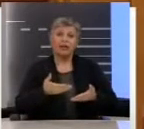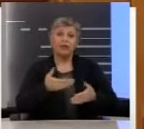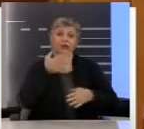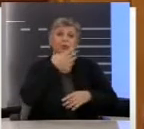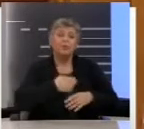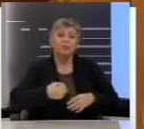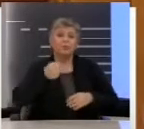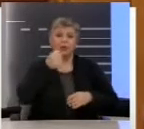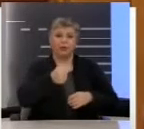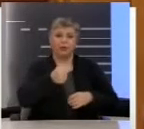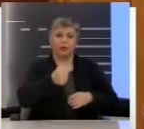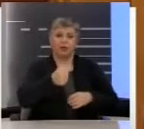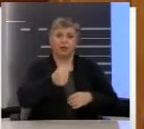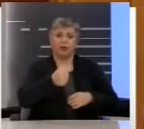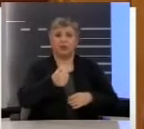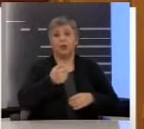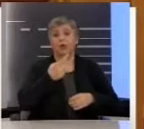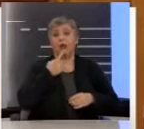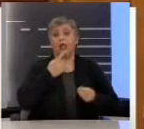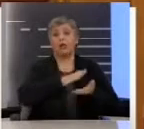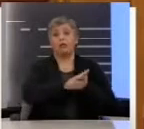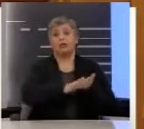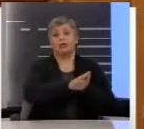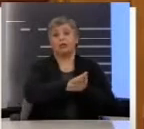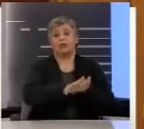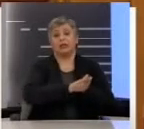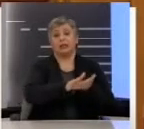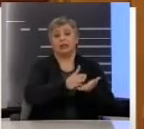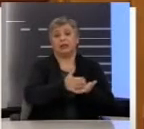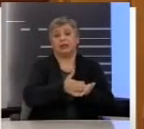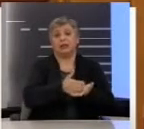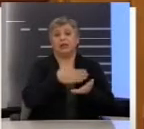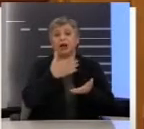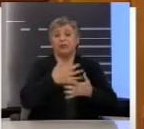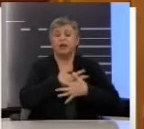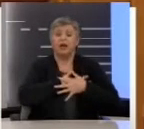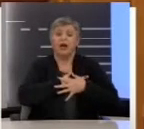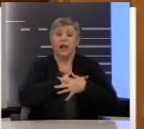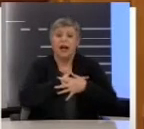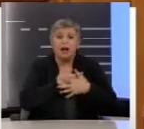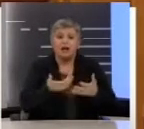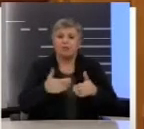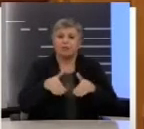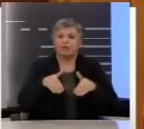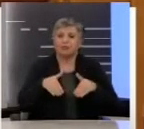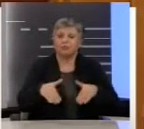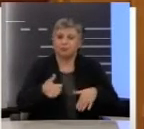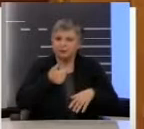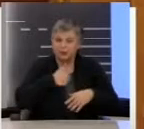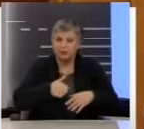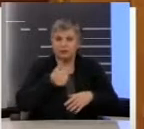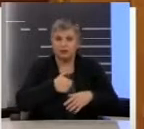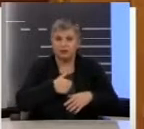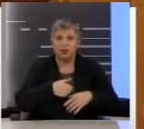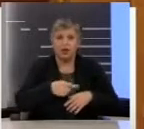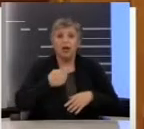διακηρύσουν, όπως λέει η χριστιανική θρησκεία, την αγάπη, την ανοχή και την απαντοχή, να λένε ότι μια